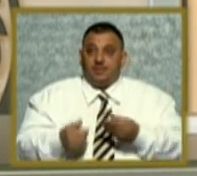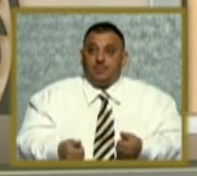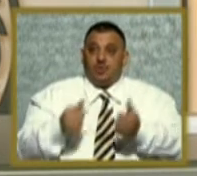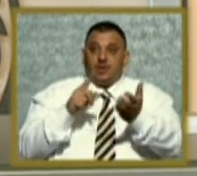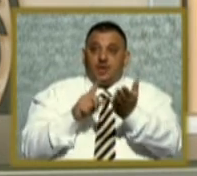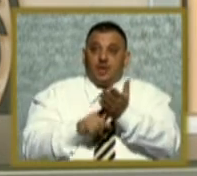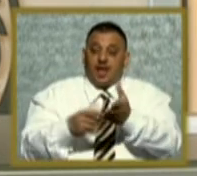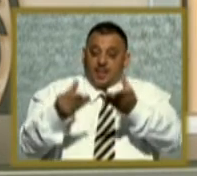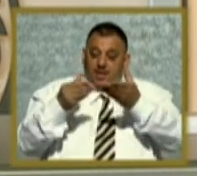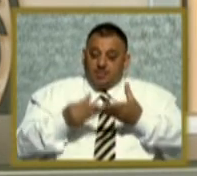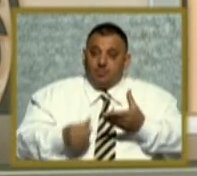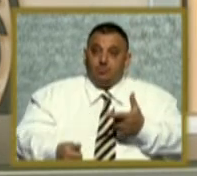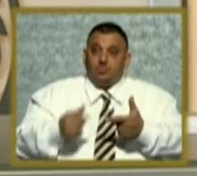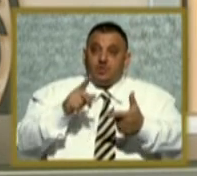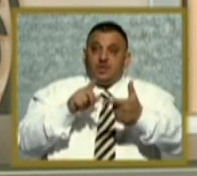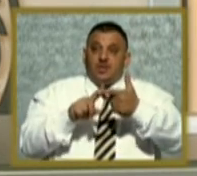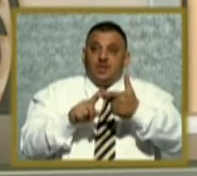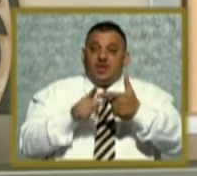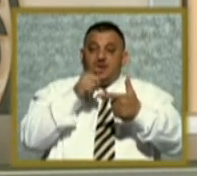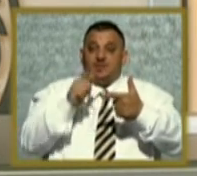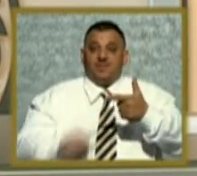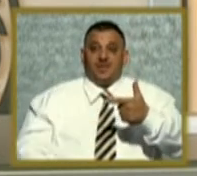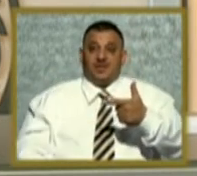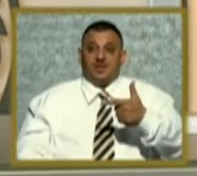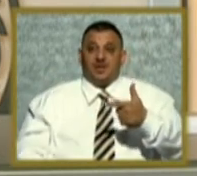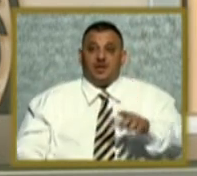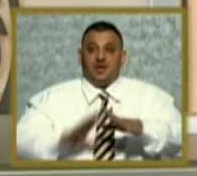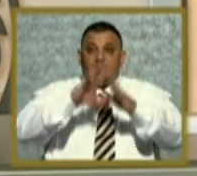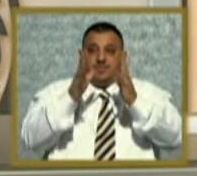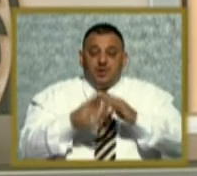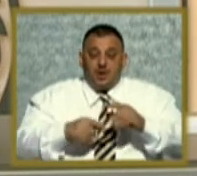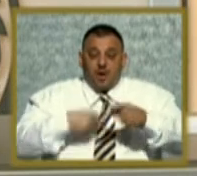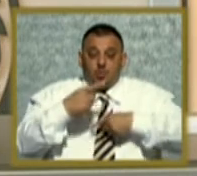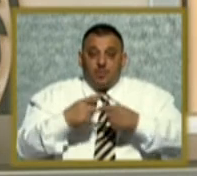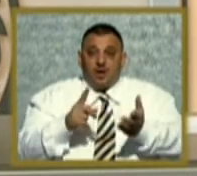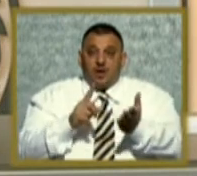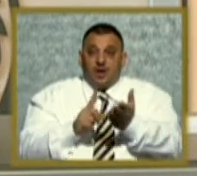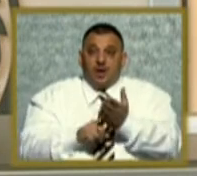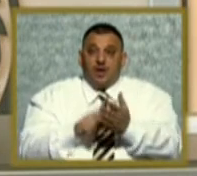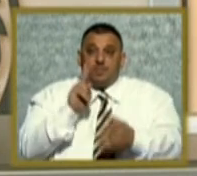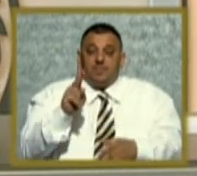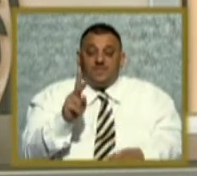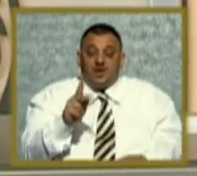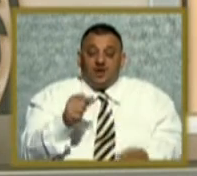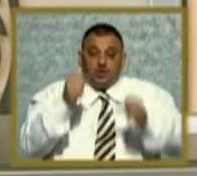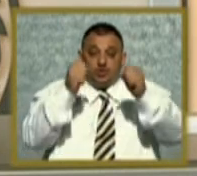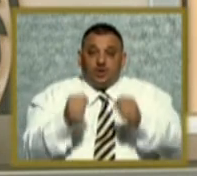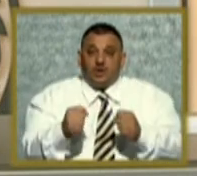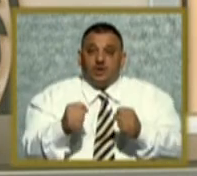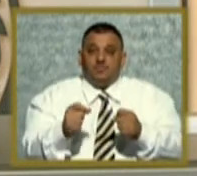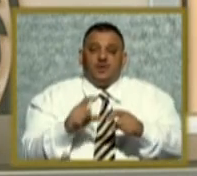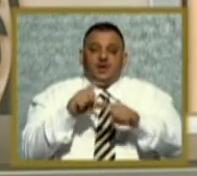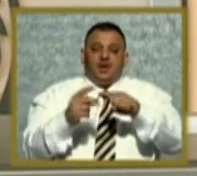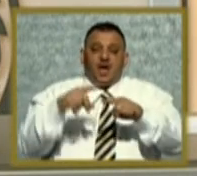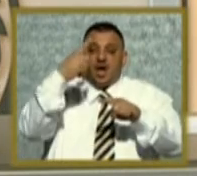الجائزة أو ستشارك في الجائزة. أخي الفاضل أبو أيمن، كل مسابقة مشتملة على غنم أو غرم فهي نوع من أنواع